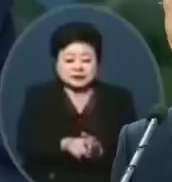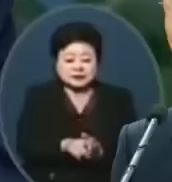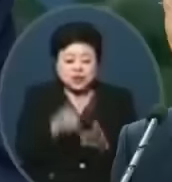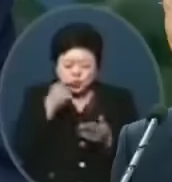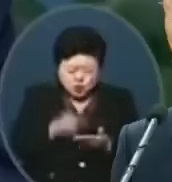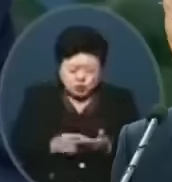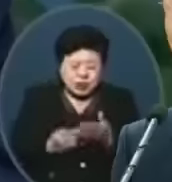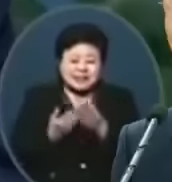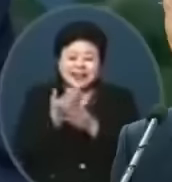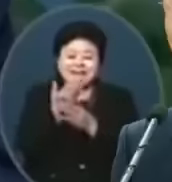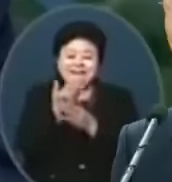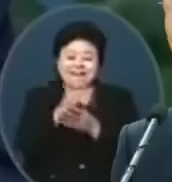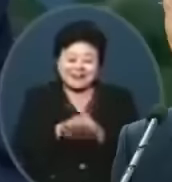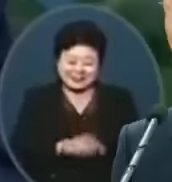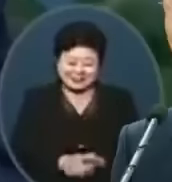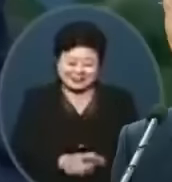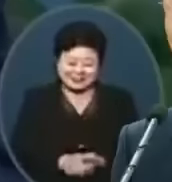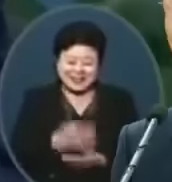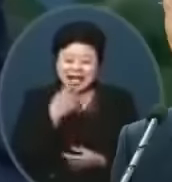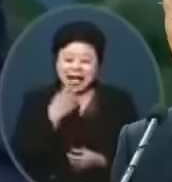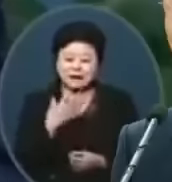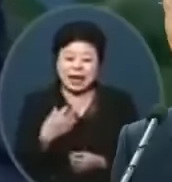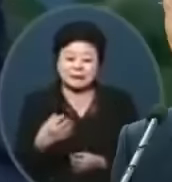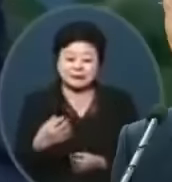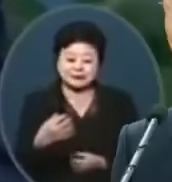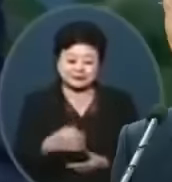쉽게 생겨납니다. 아브라함이